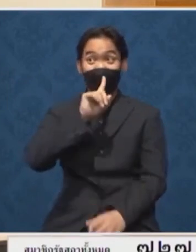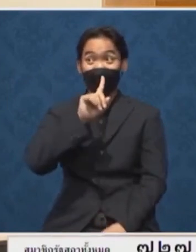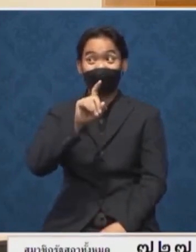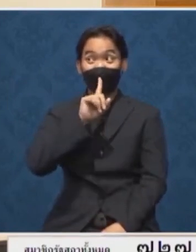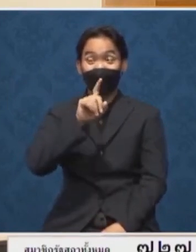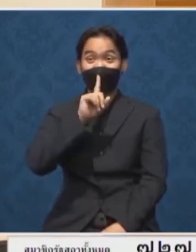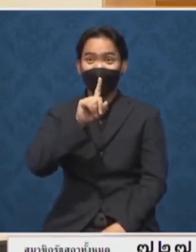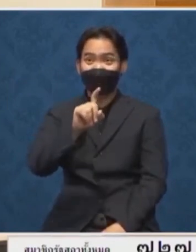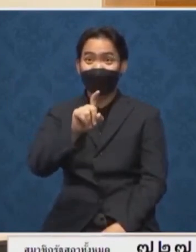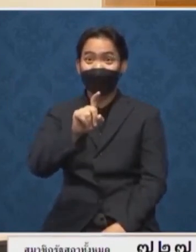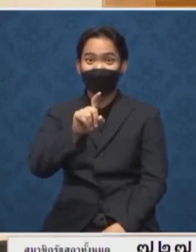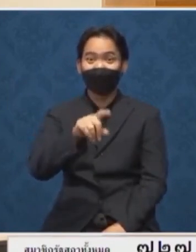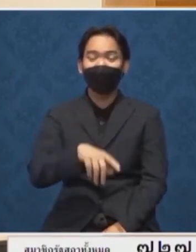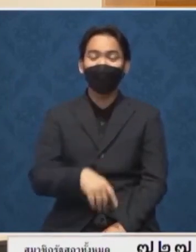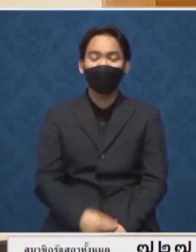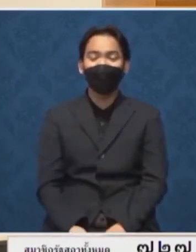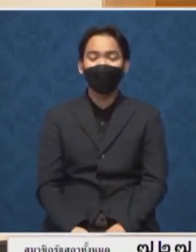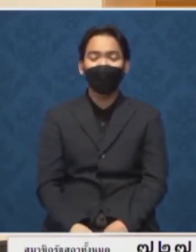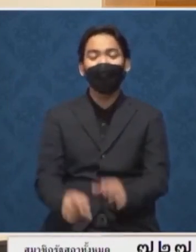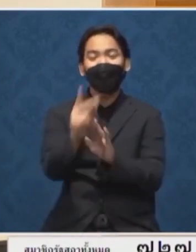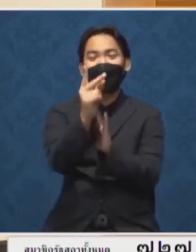มาตรา24ทับ1